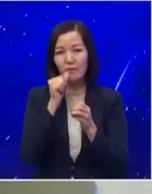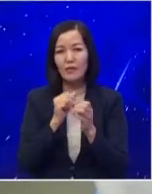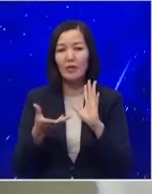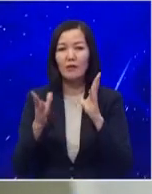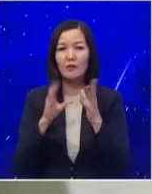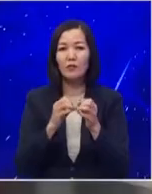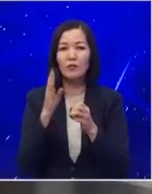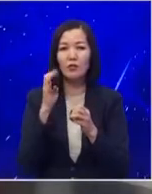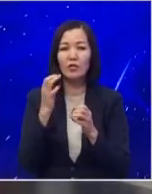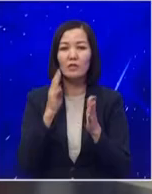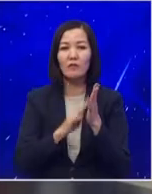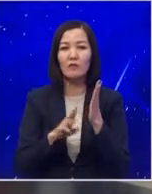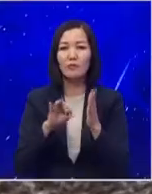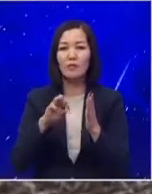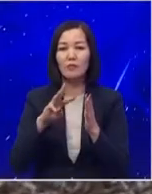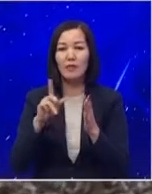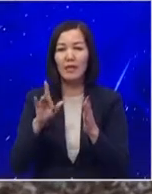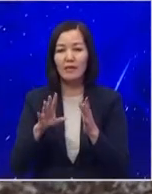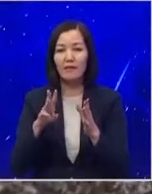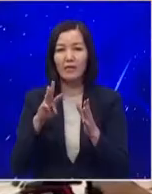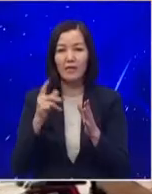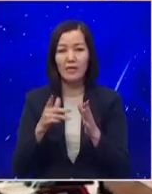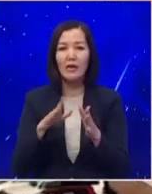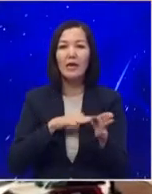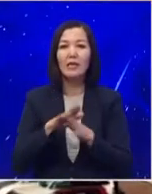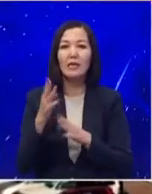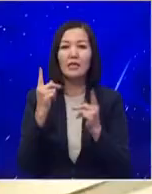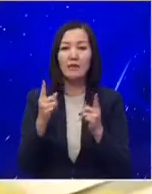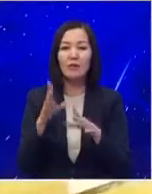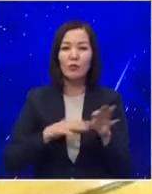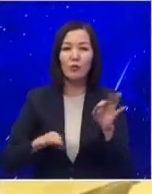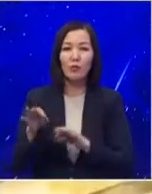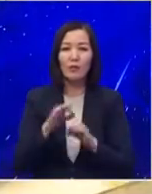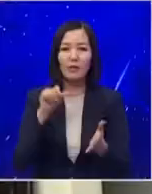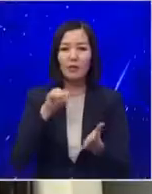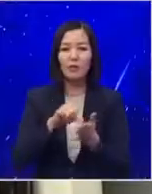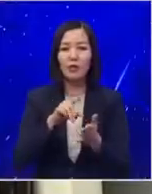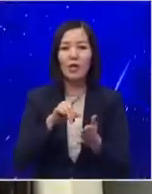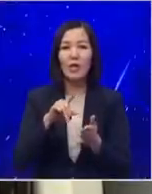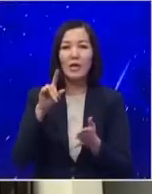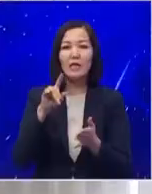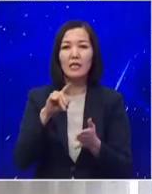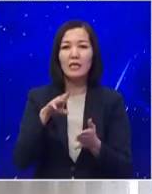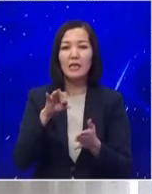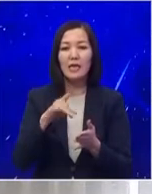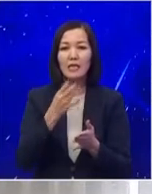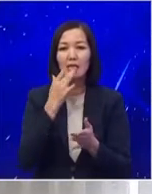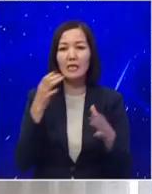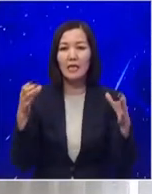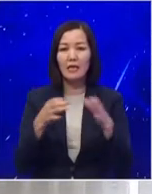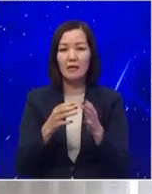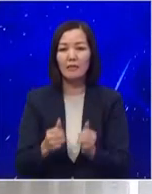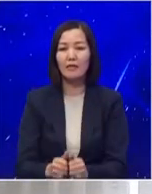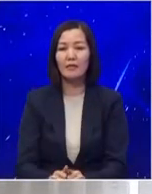четыреста тридцать восемь миллиардов тенге в результате реализуется 9 крупных проектов с участием транснациональных компаний и уже film star of a